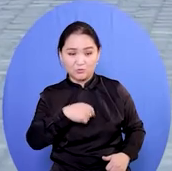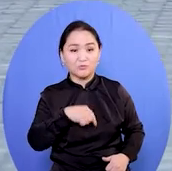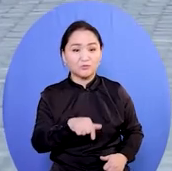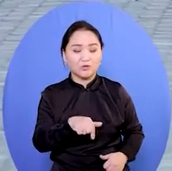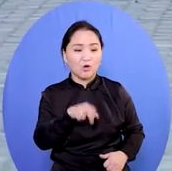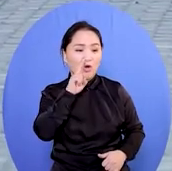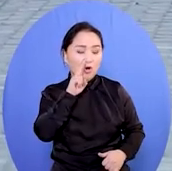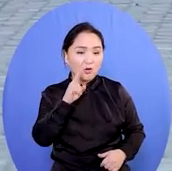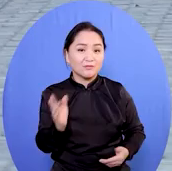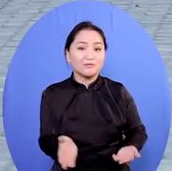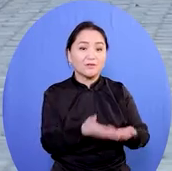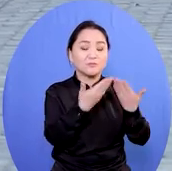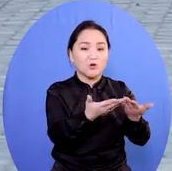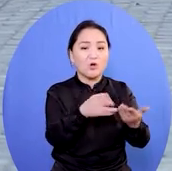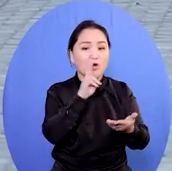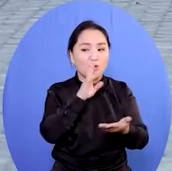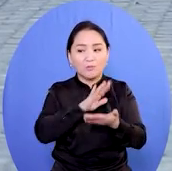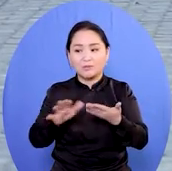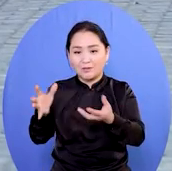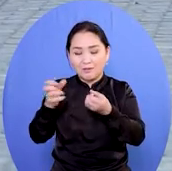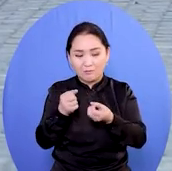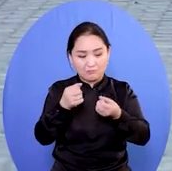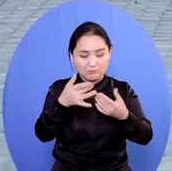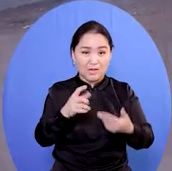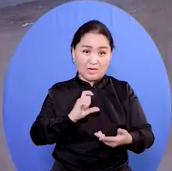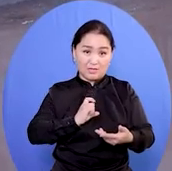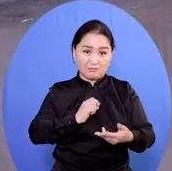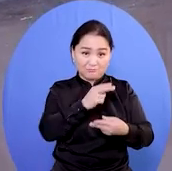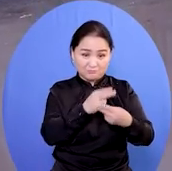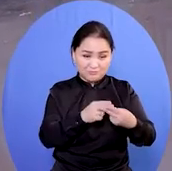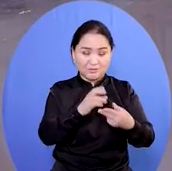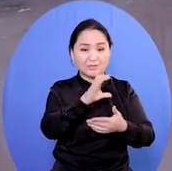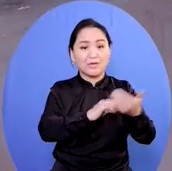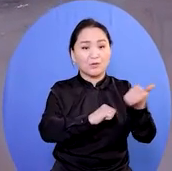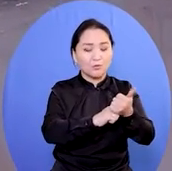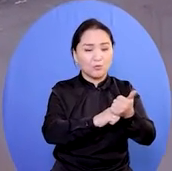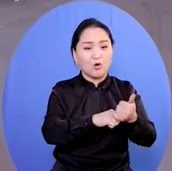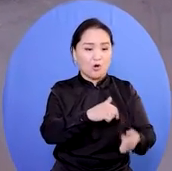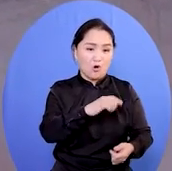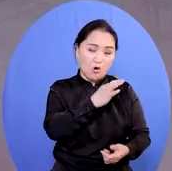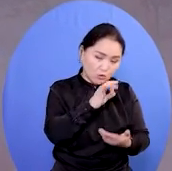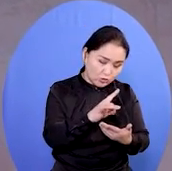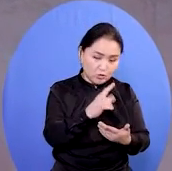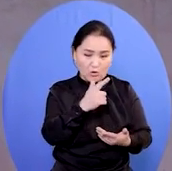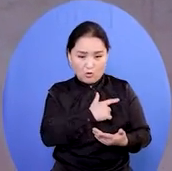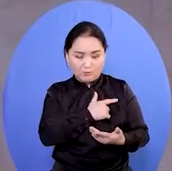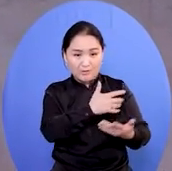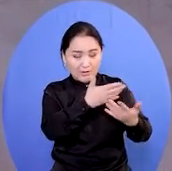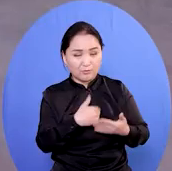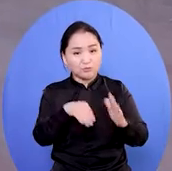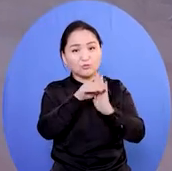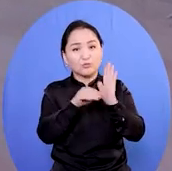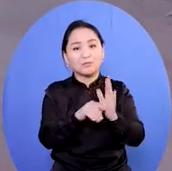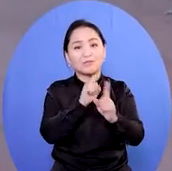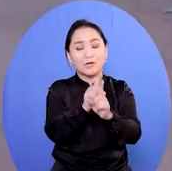дэмжлэг үзүүлэх зорилгоор хүнсний бүтээгдэхүүн худалдан авах эрхийн бичиг олгох санхүүжилт хийх өргөдөл гомдлыг хүлээн авч шийдвэрлэх ажлыг